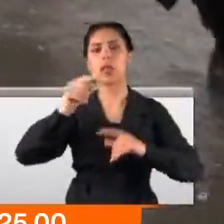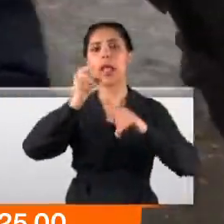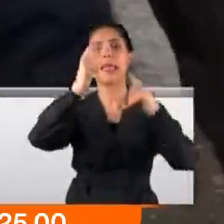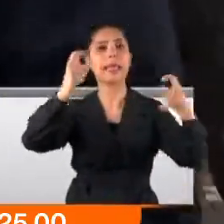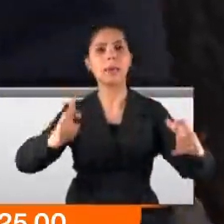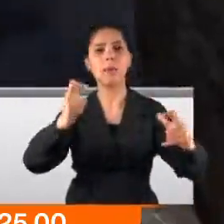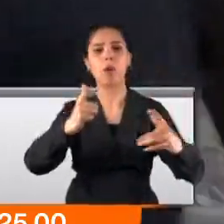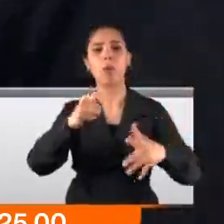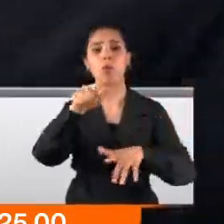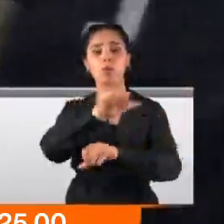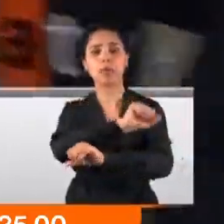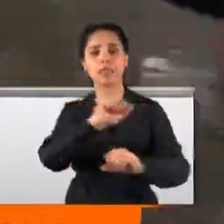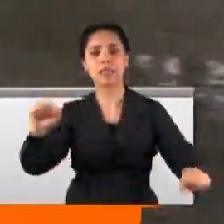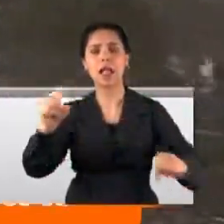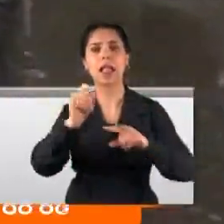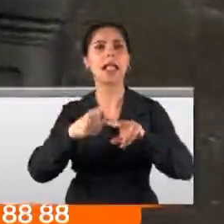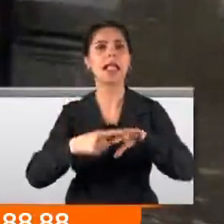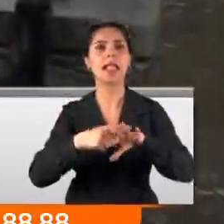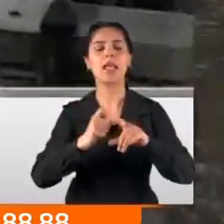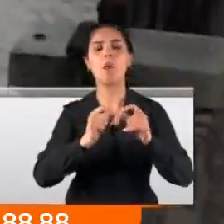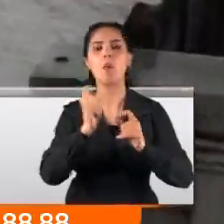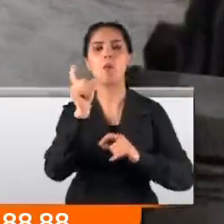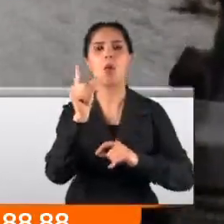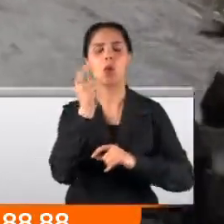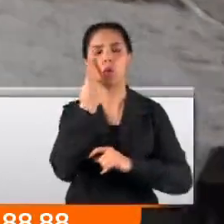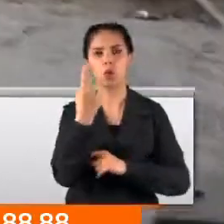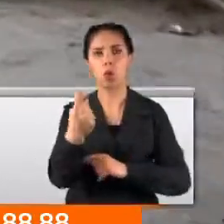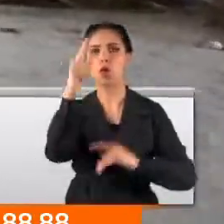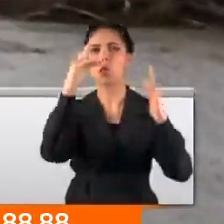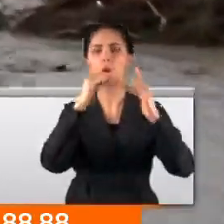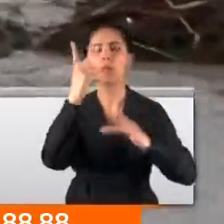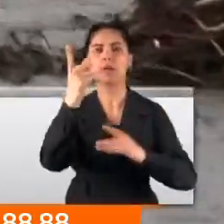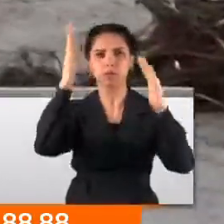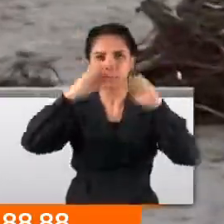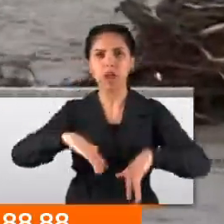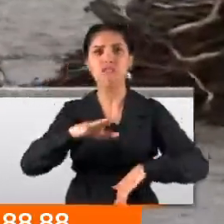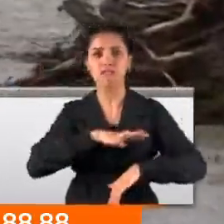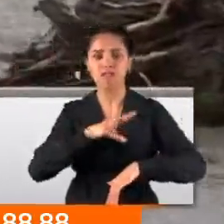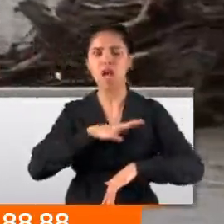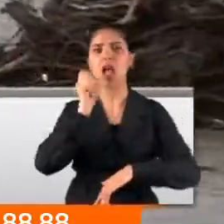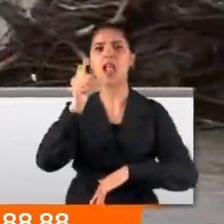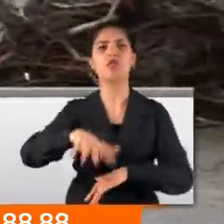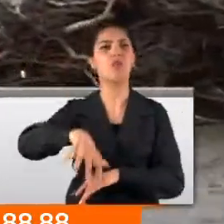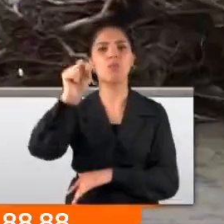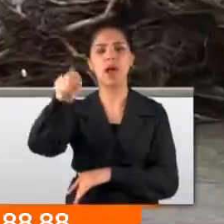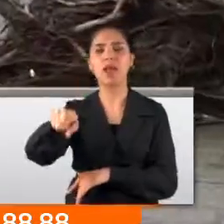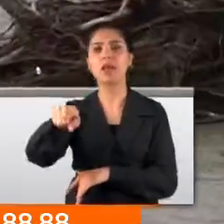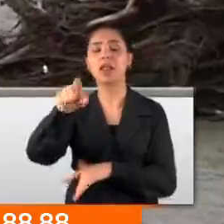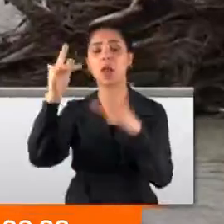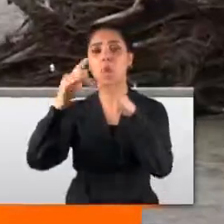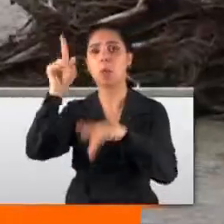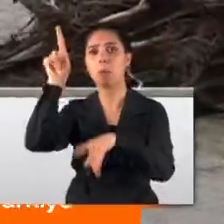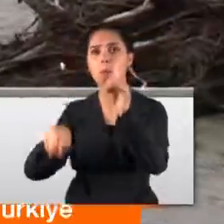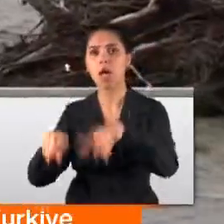yoğun bir şekilde etkiledi. İnebolu'nun ilçesinde geçen iki yaya köprüsü çökerken ilçe merkezinden geçen araç trafiğinin sağladığı